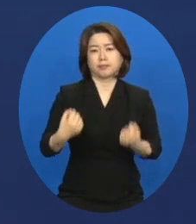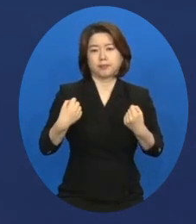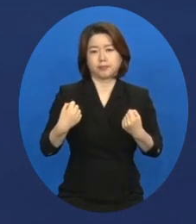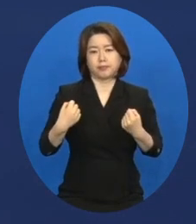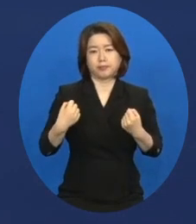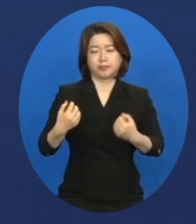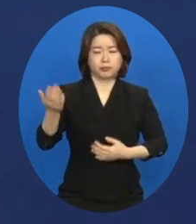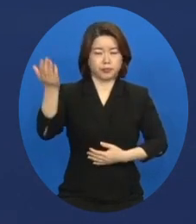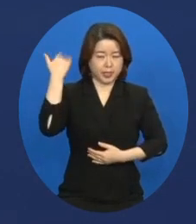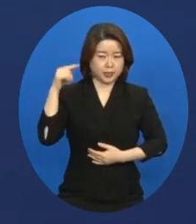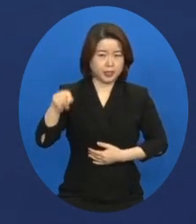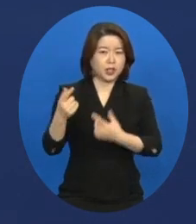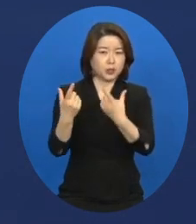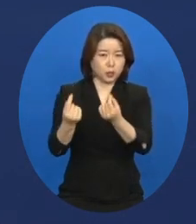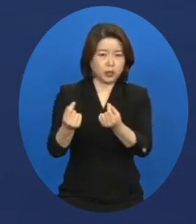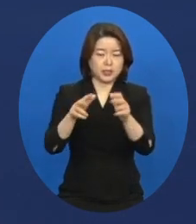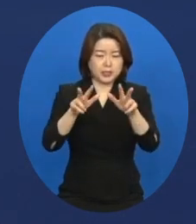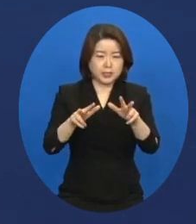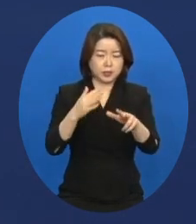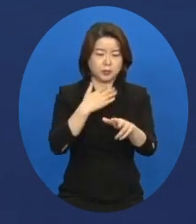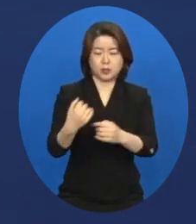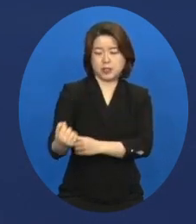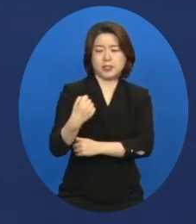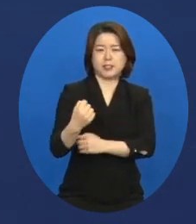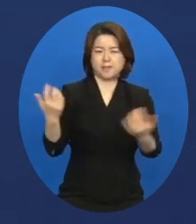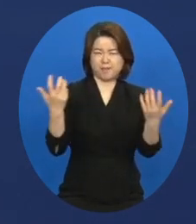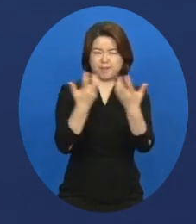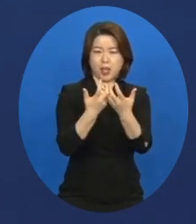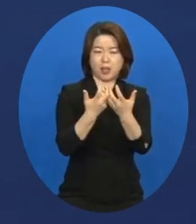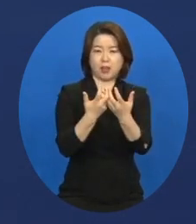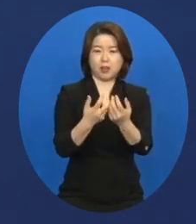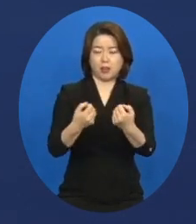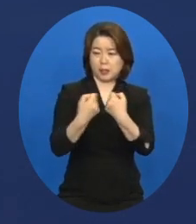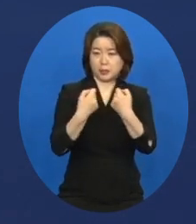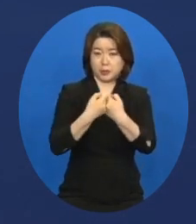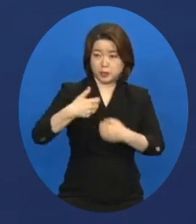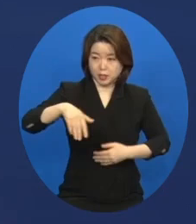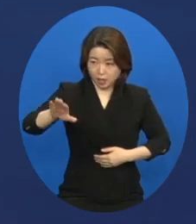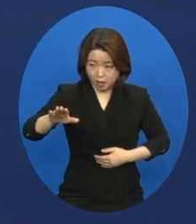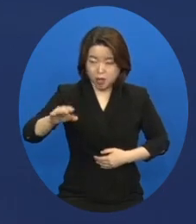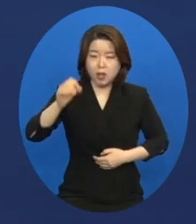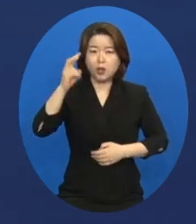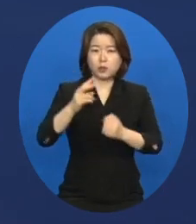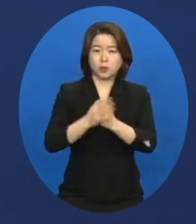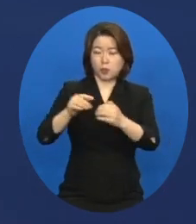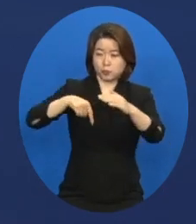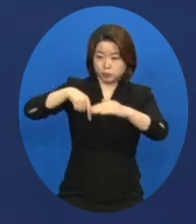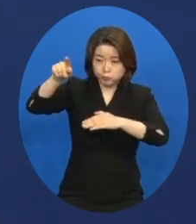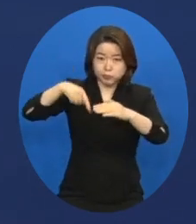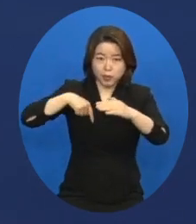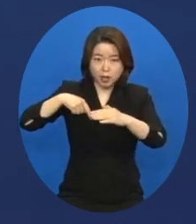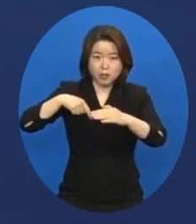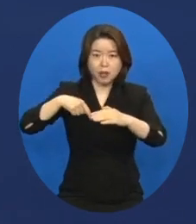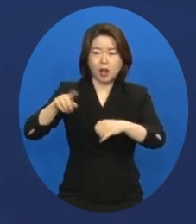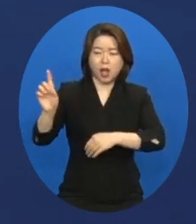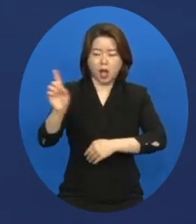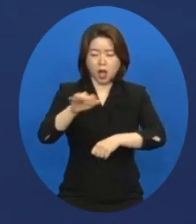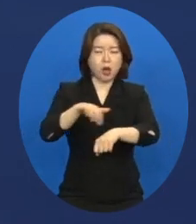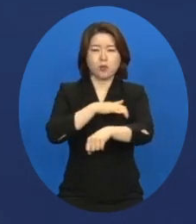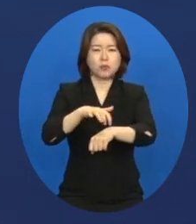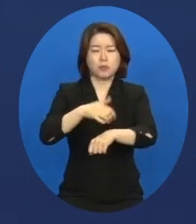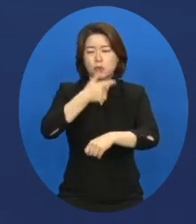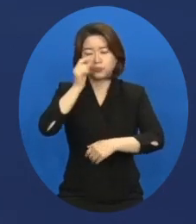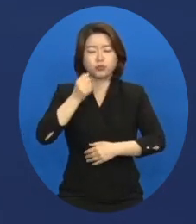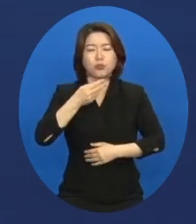그때와 마찬가지로 지금도 힘이 넘쳐서 전쟁하러 나가는 데나 출입하는 데에 아무런 불편이 없습니다.